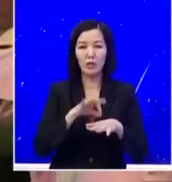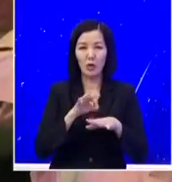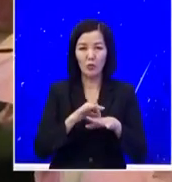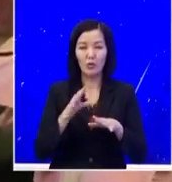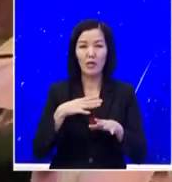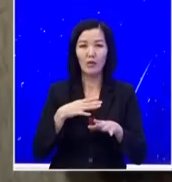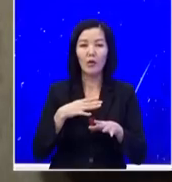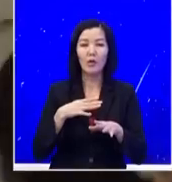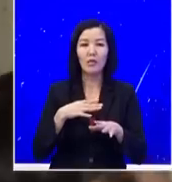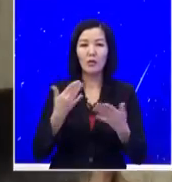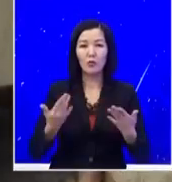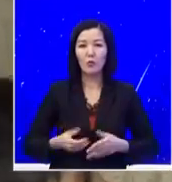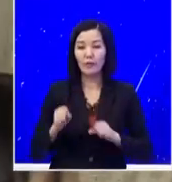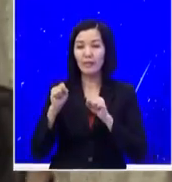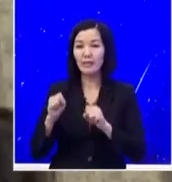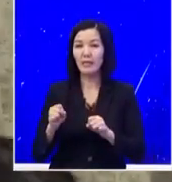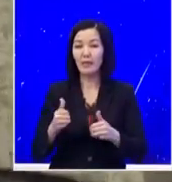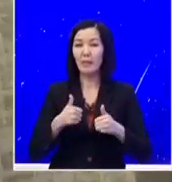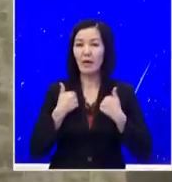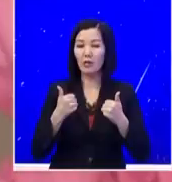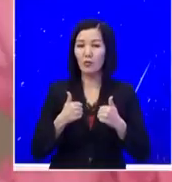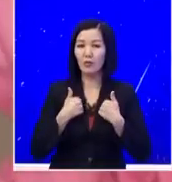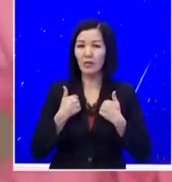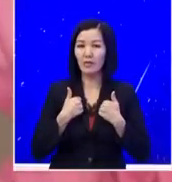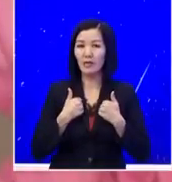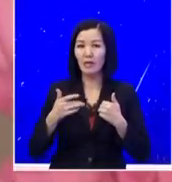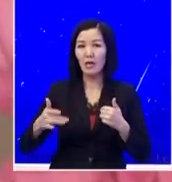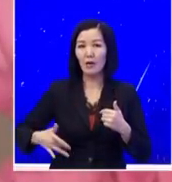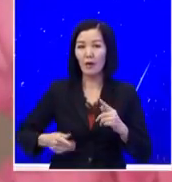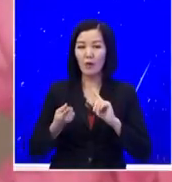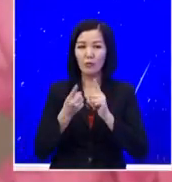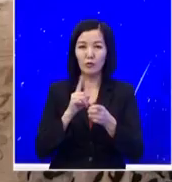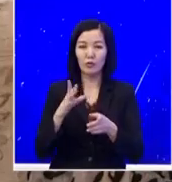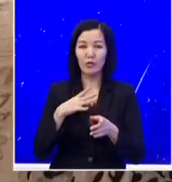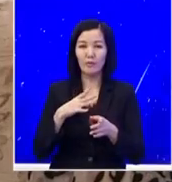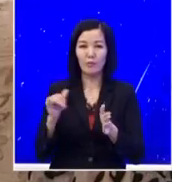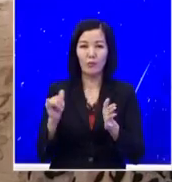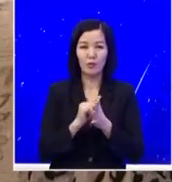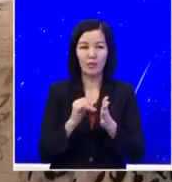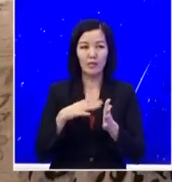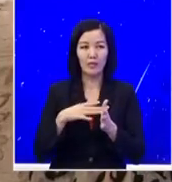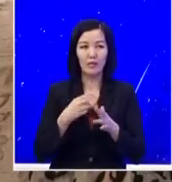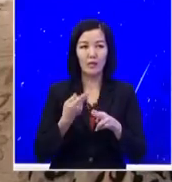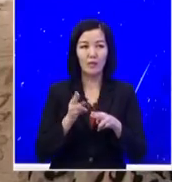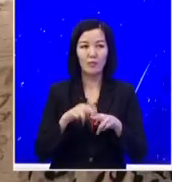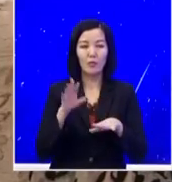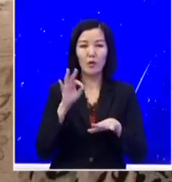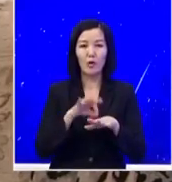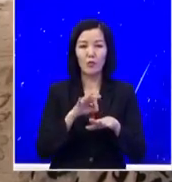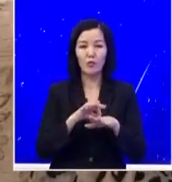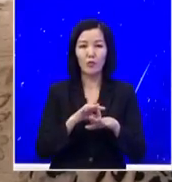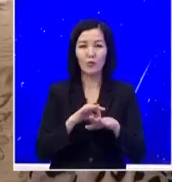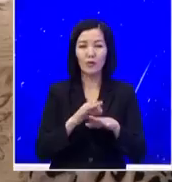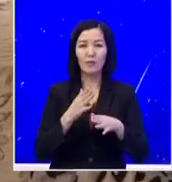Сол кездегі өмірін сақтап қалудың жалғыз жолы ағзасын ауыстыру. Бұл ауру мен